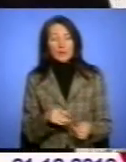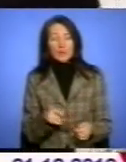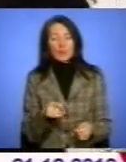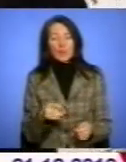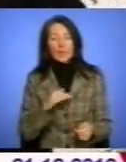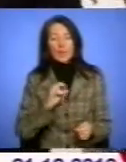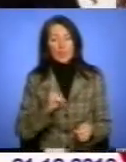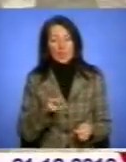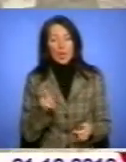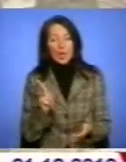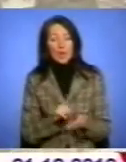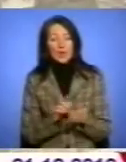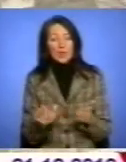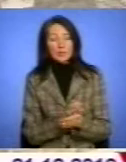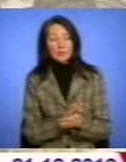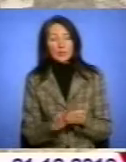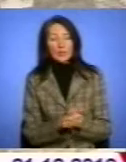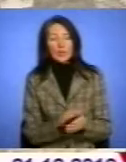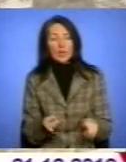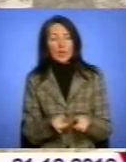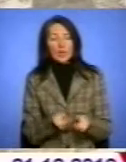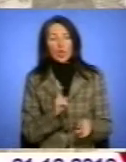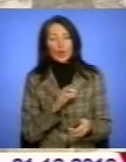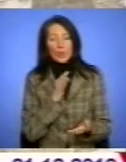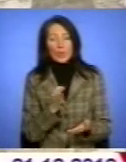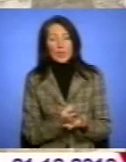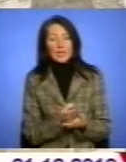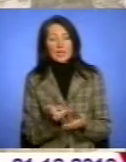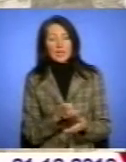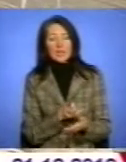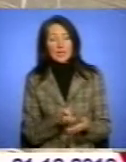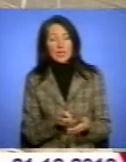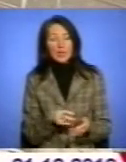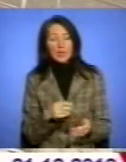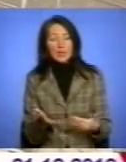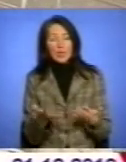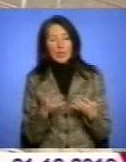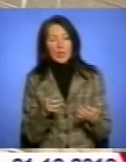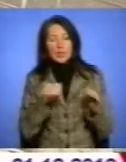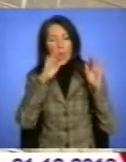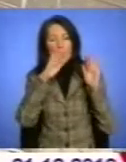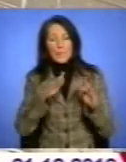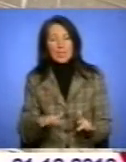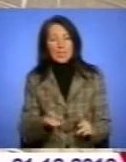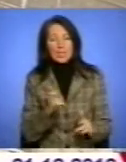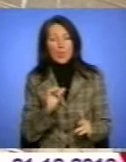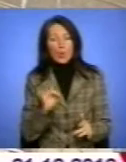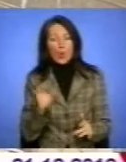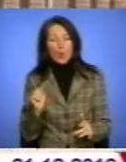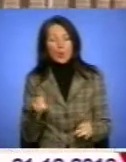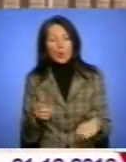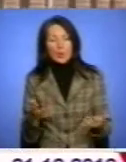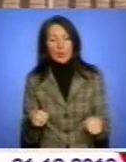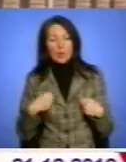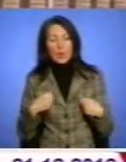усувати жителі будинків. Проте, хто ж відповідатиме за здоров'я постраждалих внаслідок падіння бурульок, ми намагалися запитати у заступника